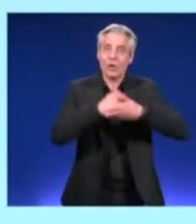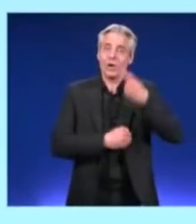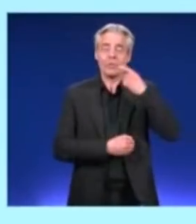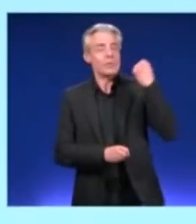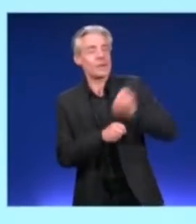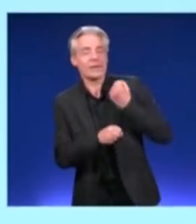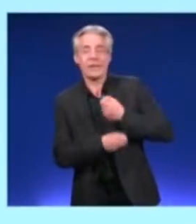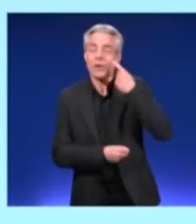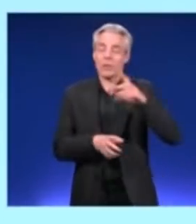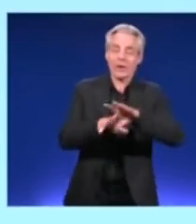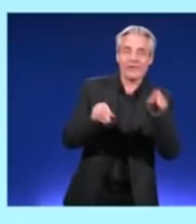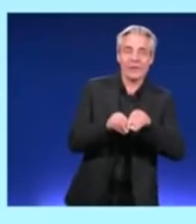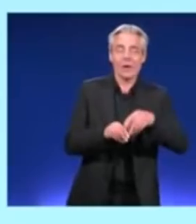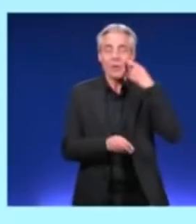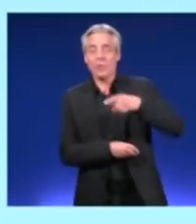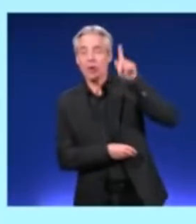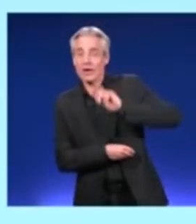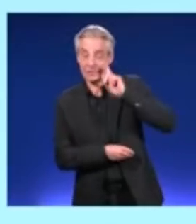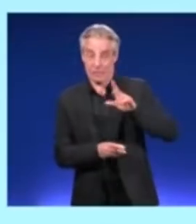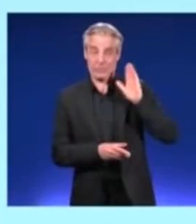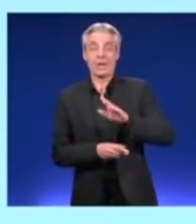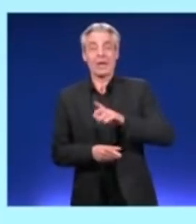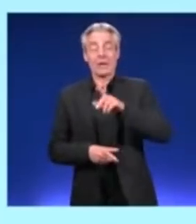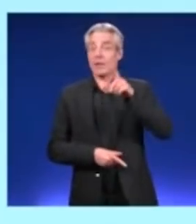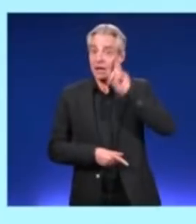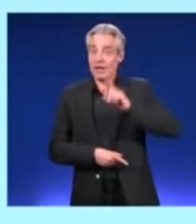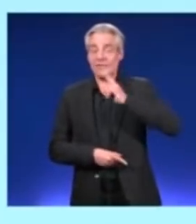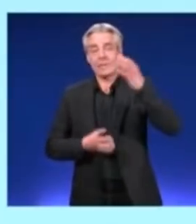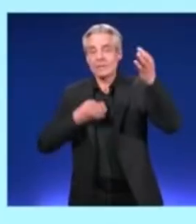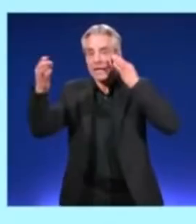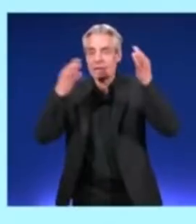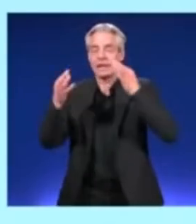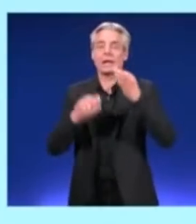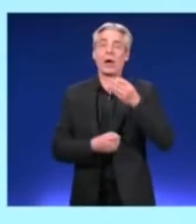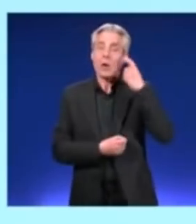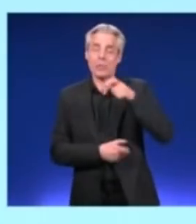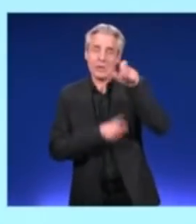travailleurs, pour les familles, pour les femmes et notamment les mères seules, pour les précaires.